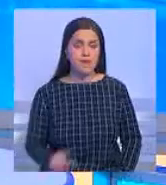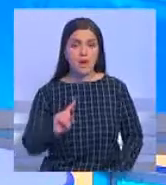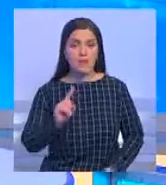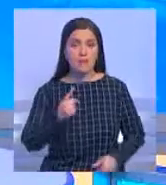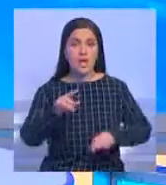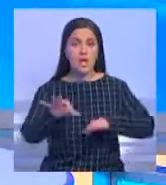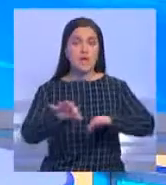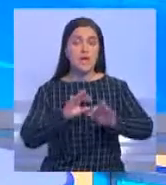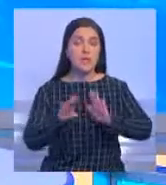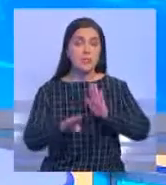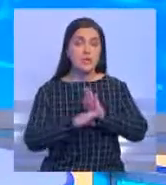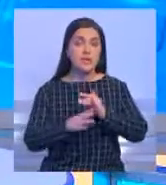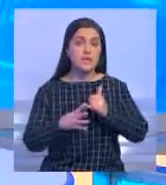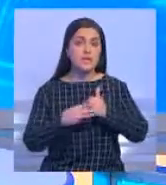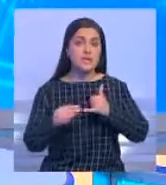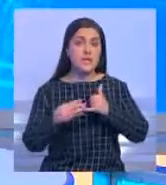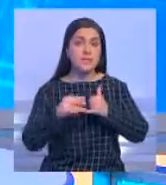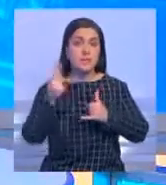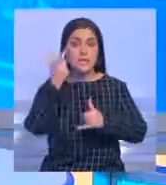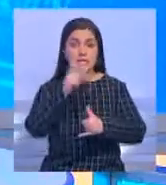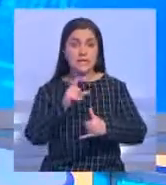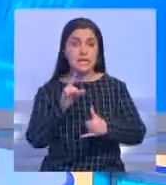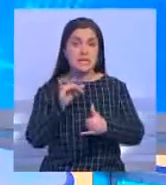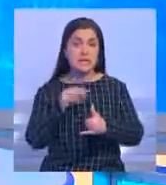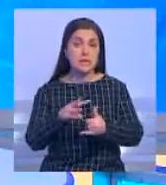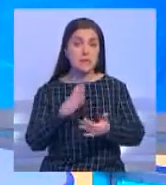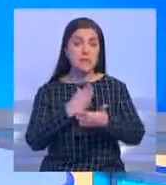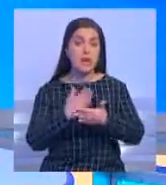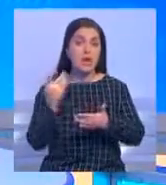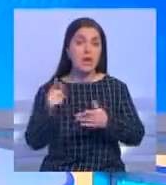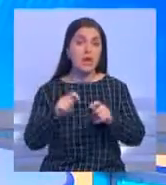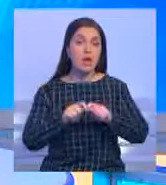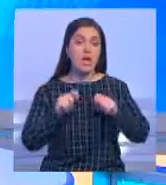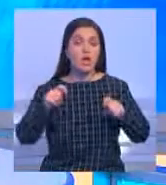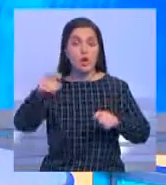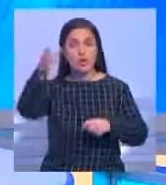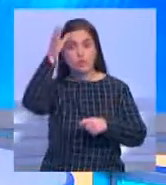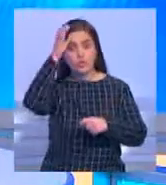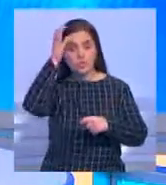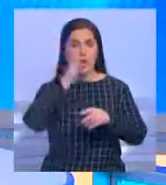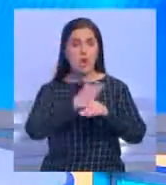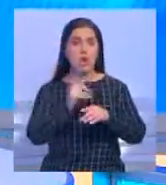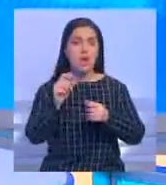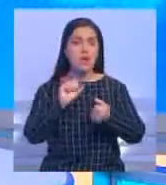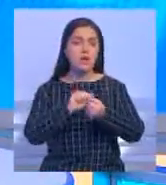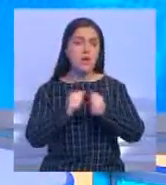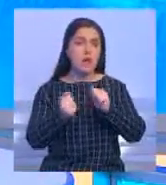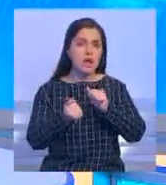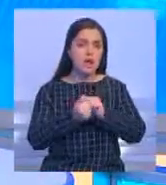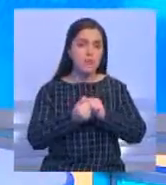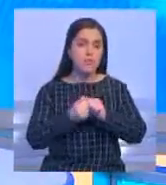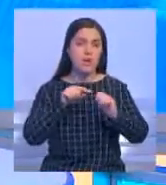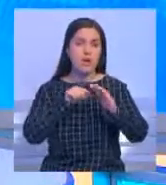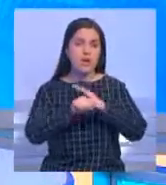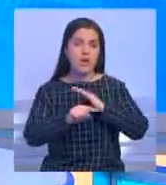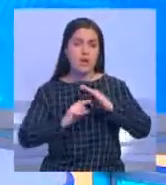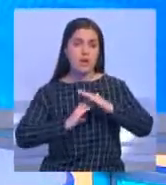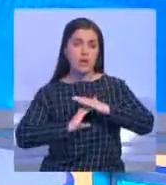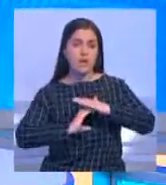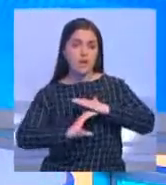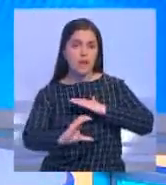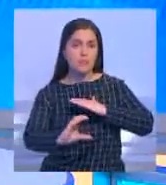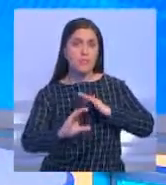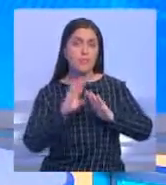Первую карту подземного Рима составили спелеологи в Италии. Ученые отметили сеть заброшенных каменоломен, катакомб и лабиринтов, растянувшихся